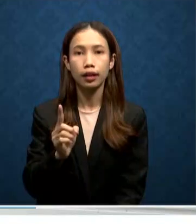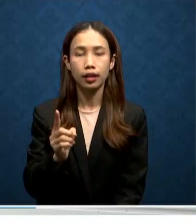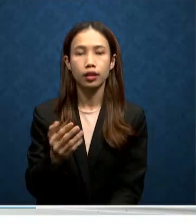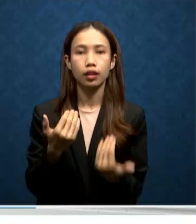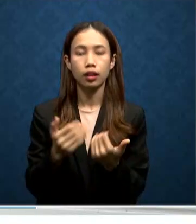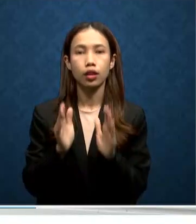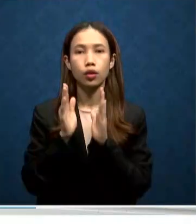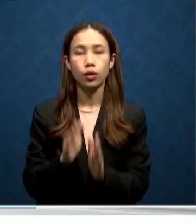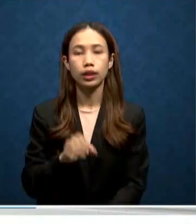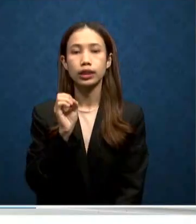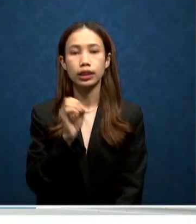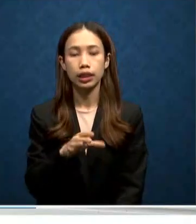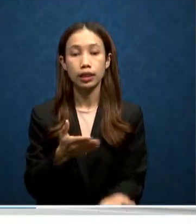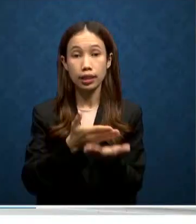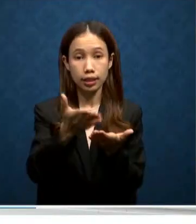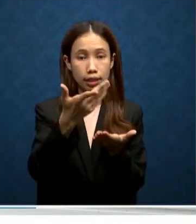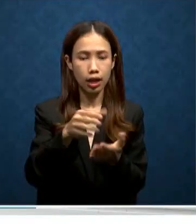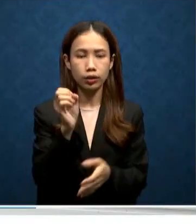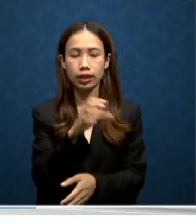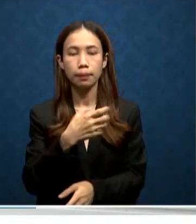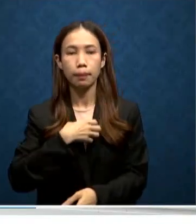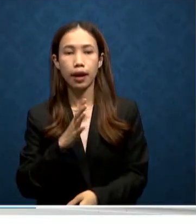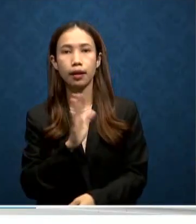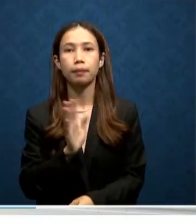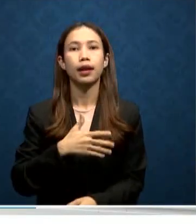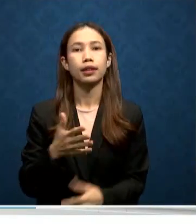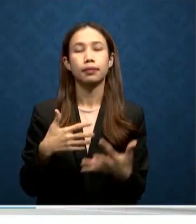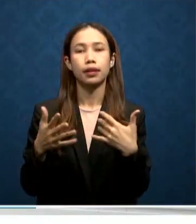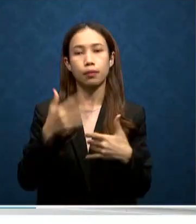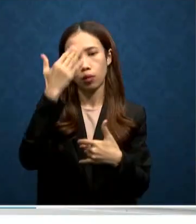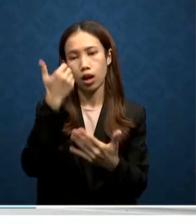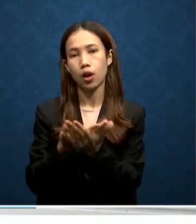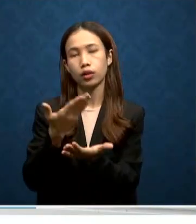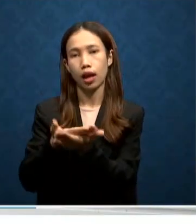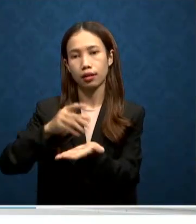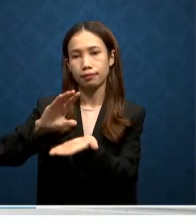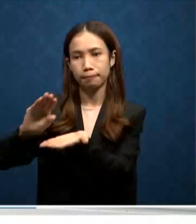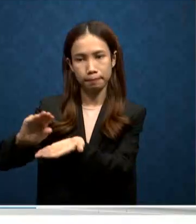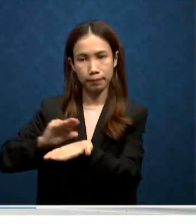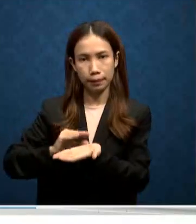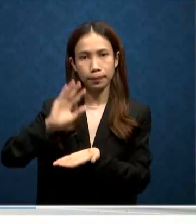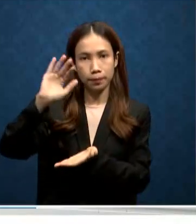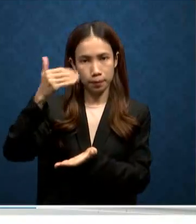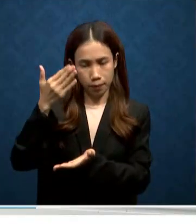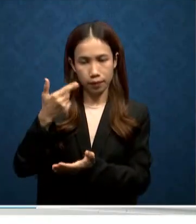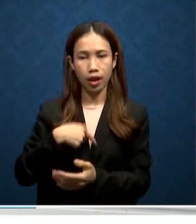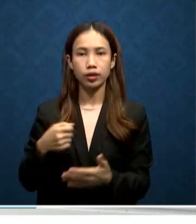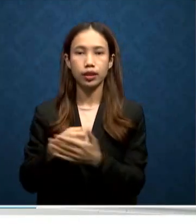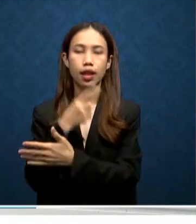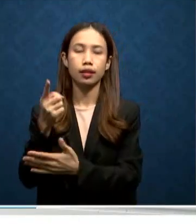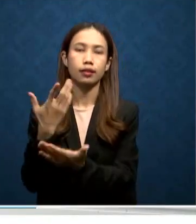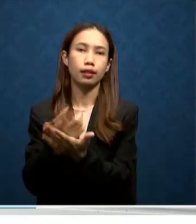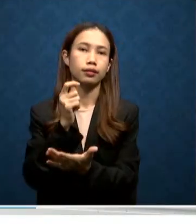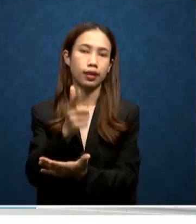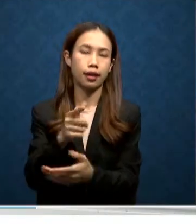จะไม่มีผู้ทิ้งหมายเลขเพราะว่าเราเก็บหลักประกันสูงแล้วก็แล้วก็อัตราการจ่ายก็สูง